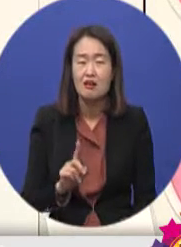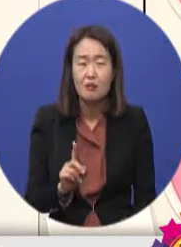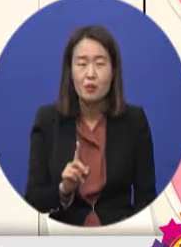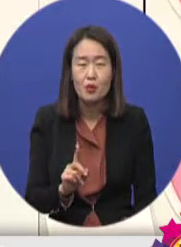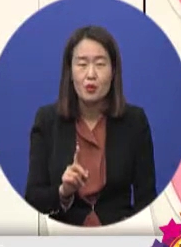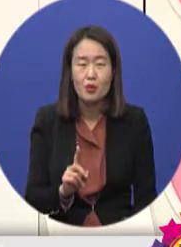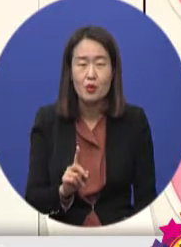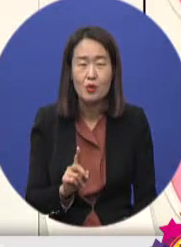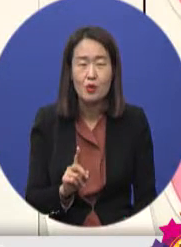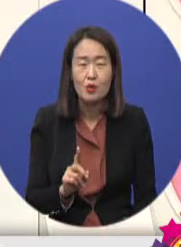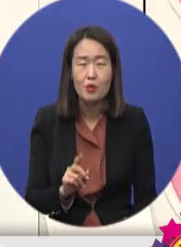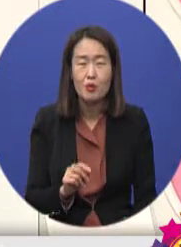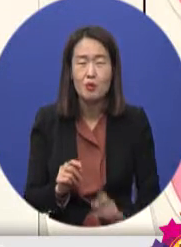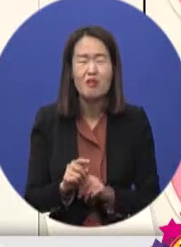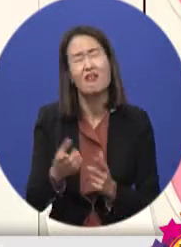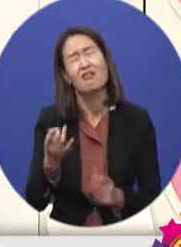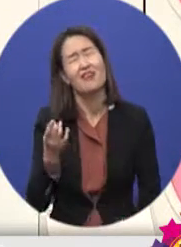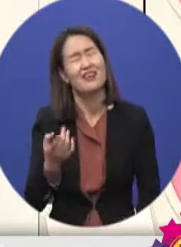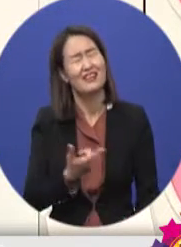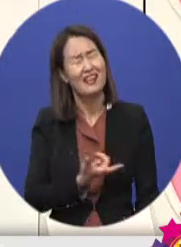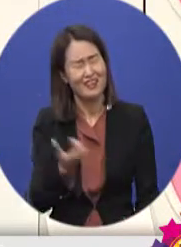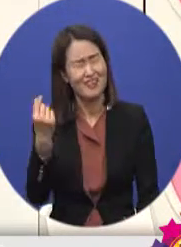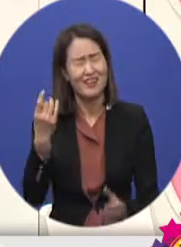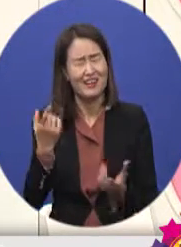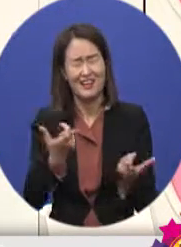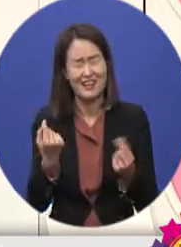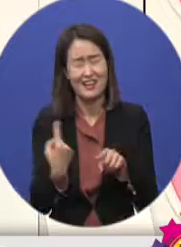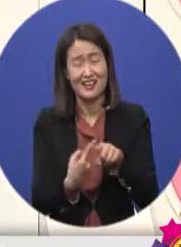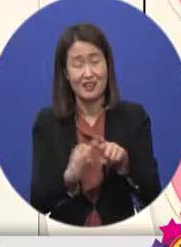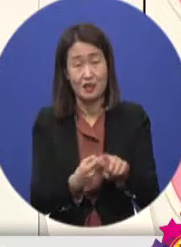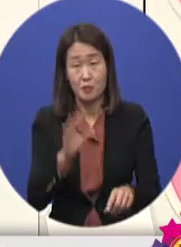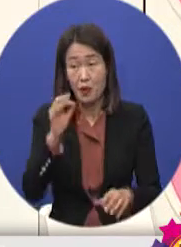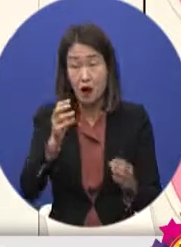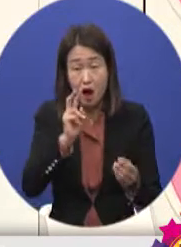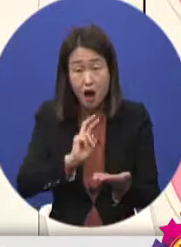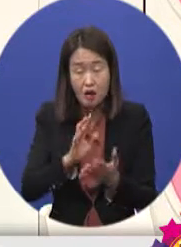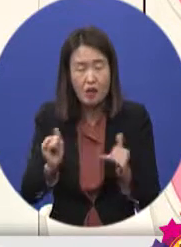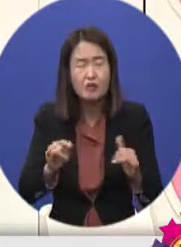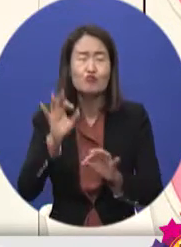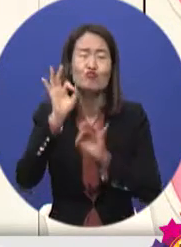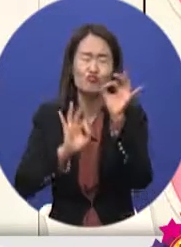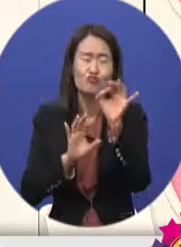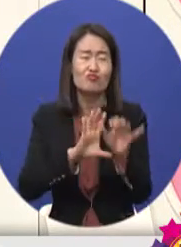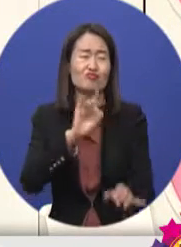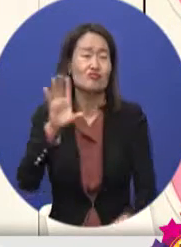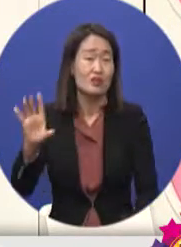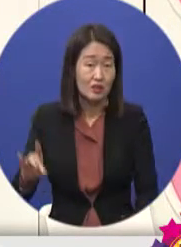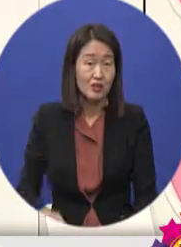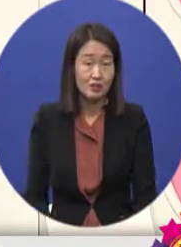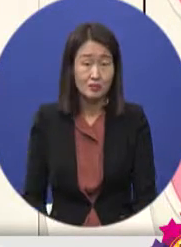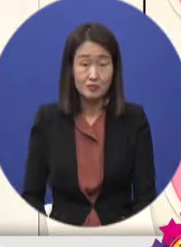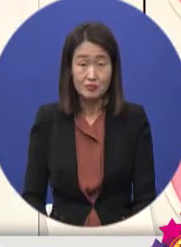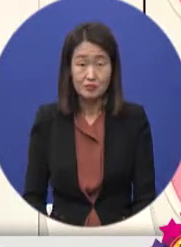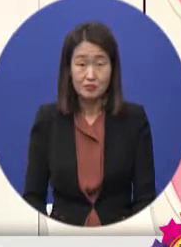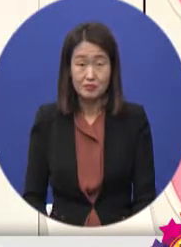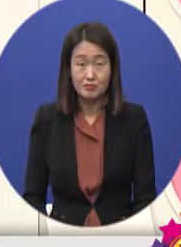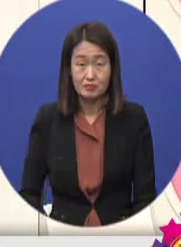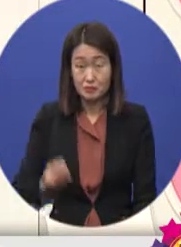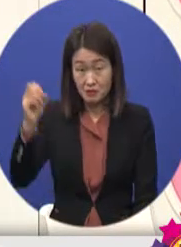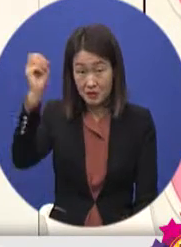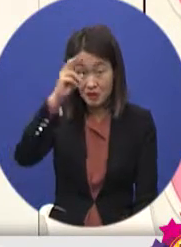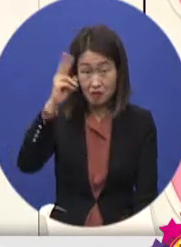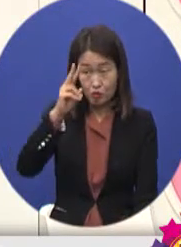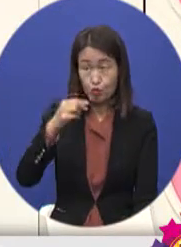그래도 예. 네, 다 그런 거예요. 가수들도 그렇게 하는데요. 뭐 가수도 갑자기